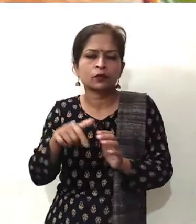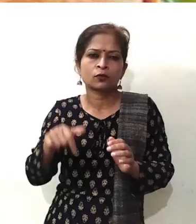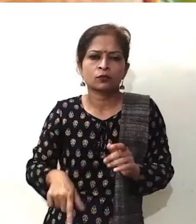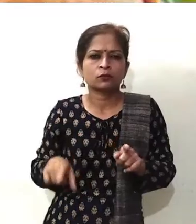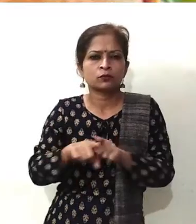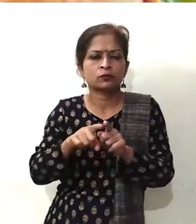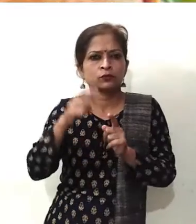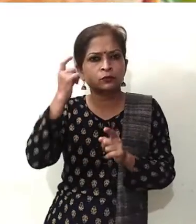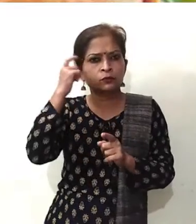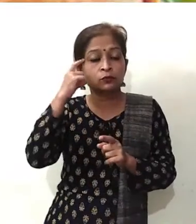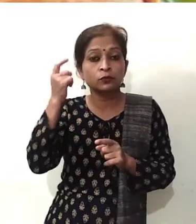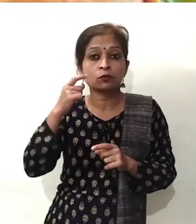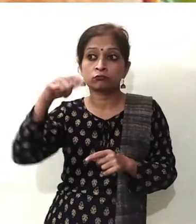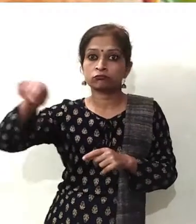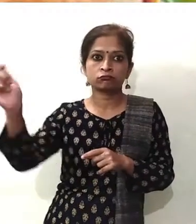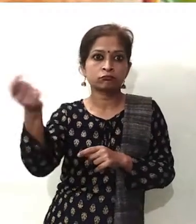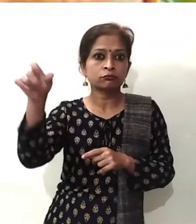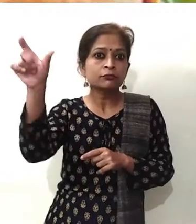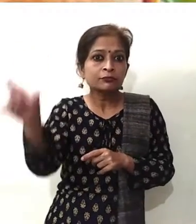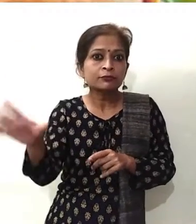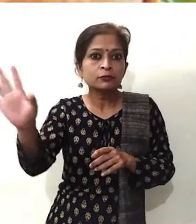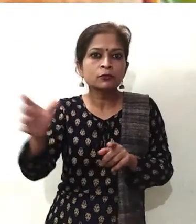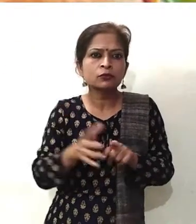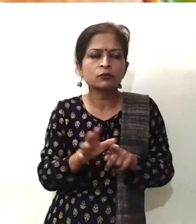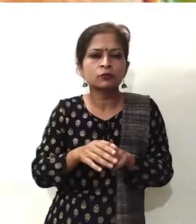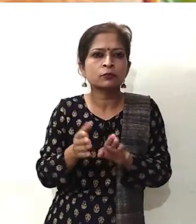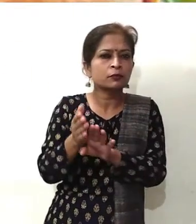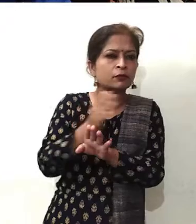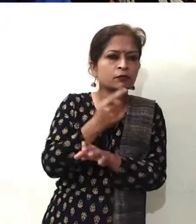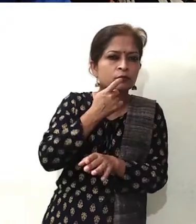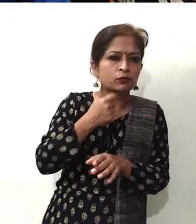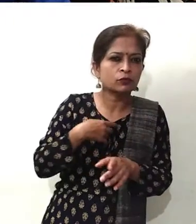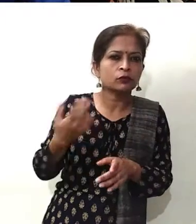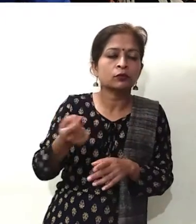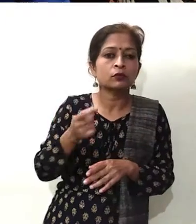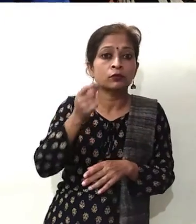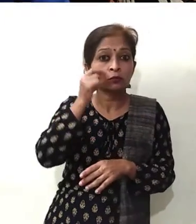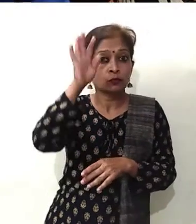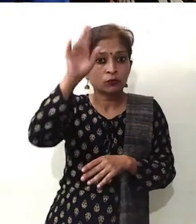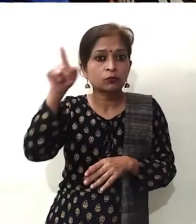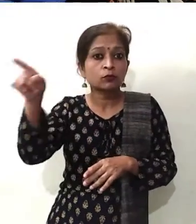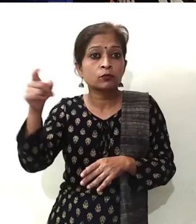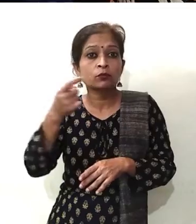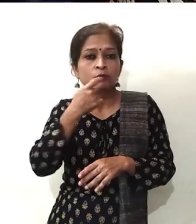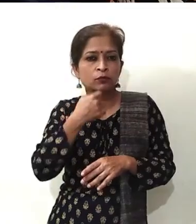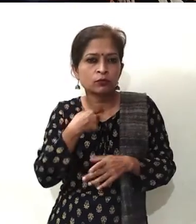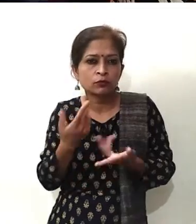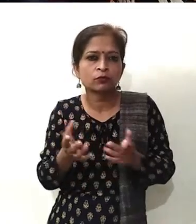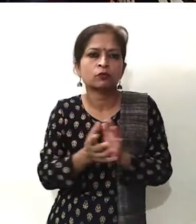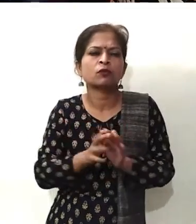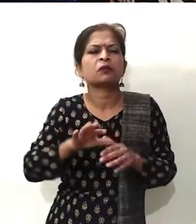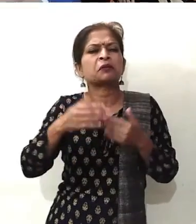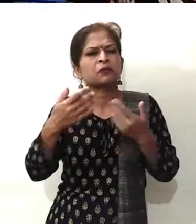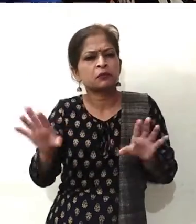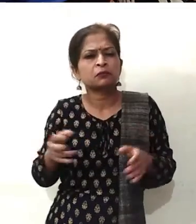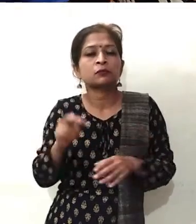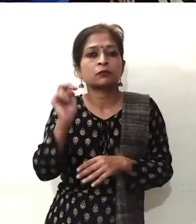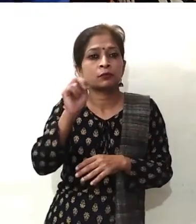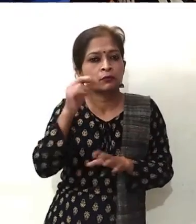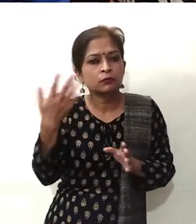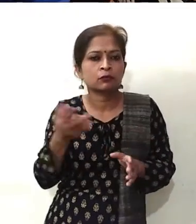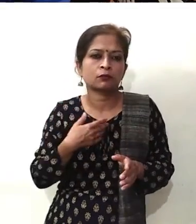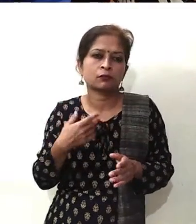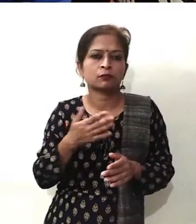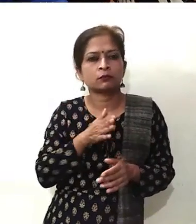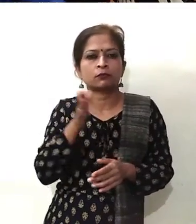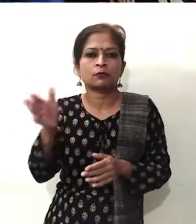जाते जाते, क्षत्रिय था, द्रुपद जाते जाते ये बोल, पंचाल नरेश का बेटा था, द्रुपद जाते जाते ये बोल गया था कि कभी भी जरूरत पड़े मेरे पास आना, मैं